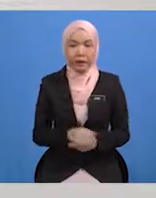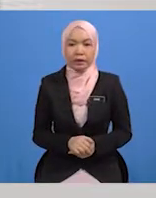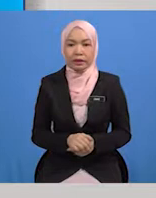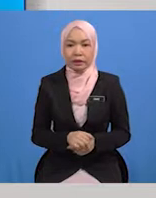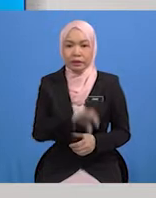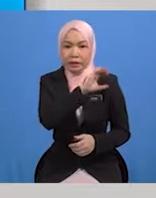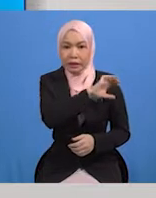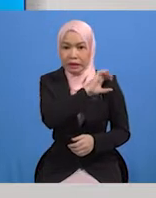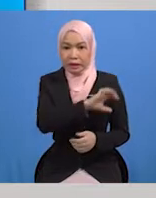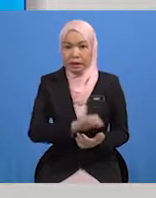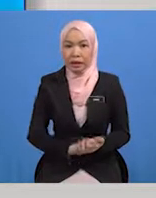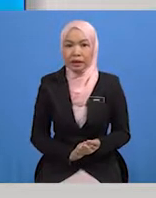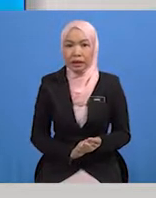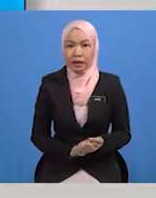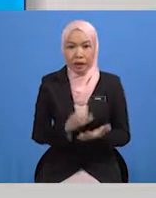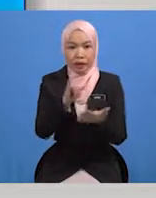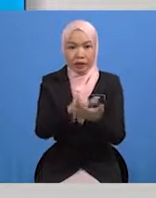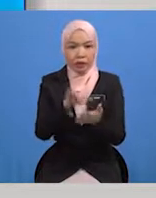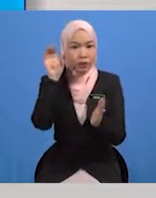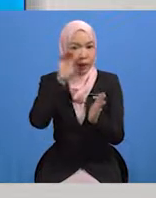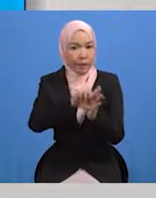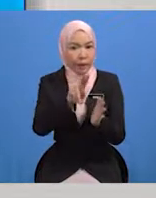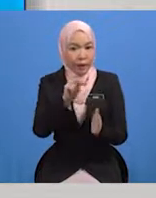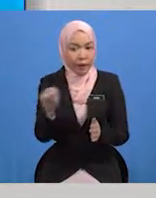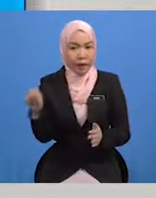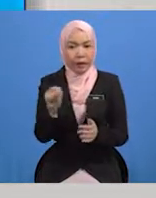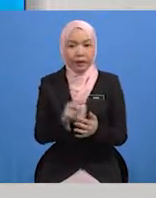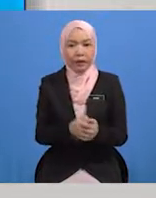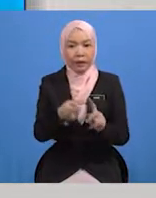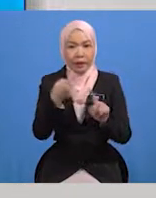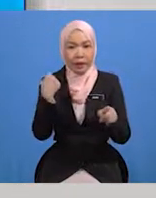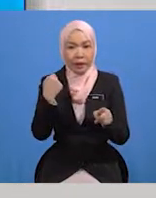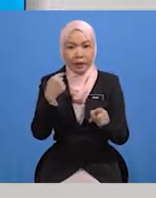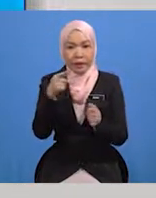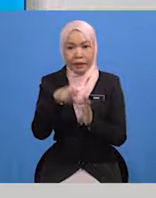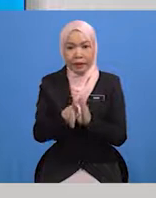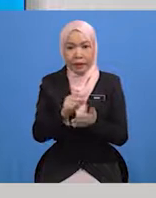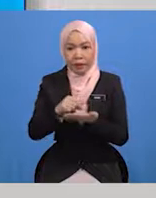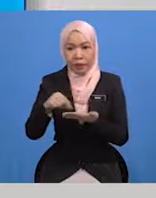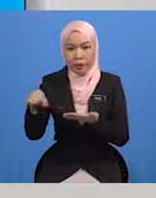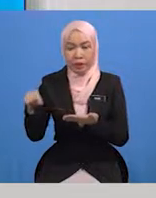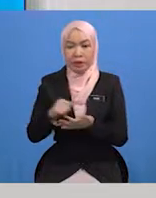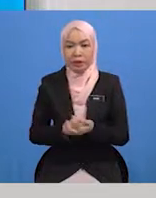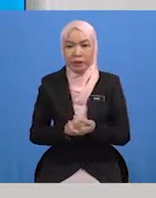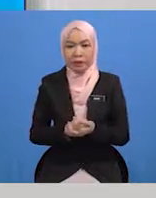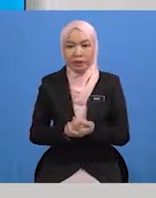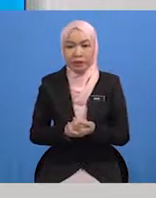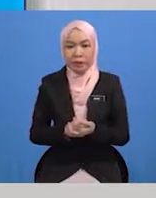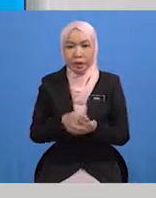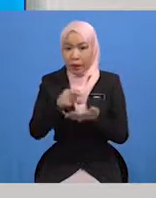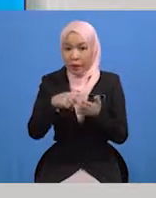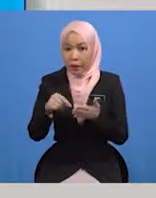Pertama, gambaran secara langsung daripada pengarang. Pengarang